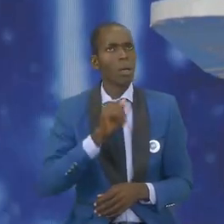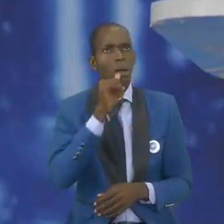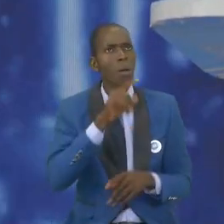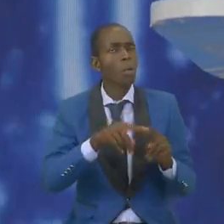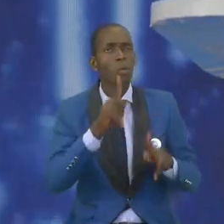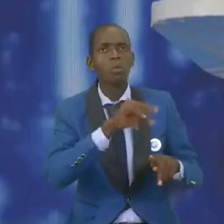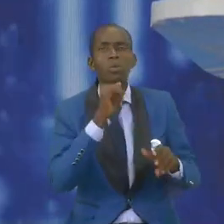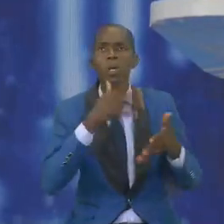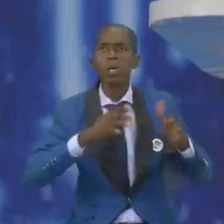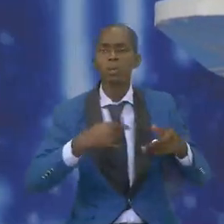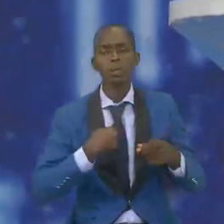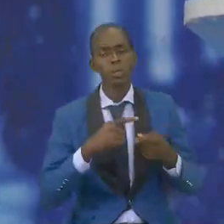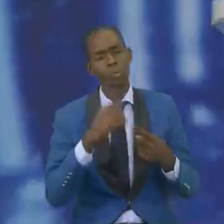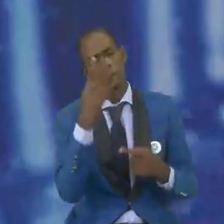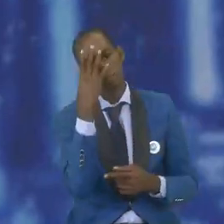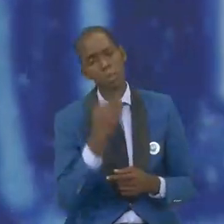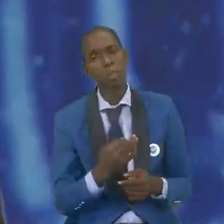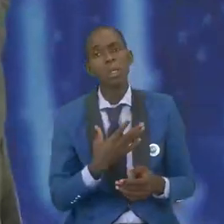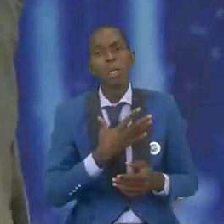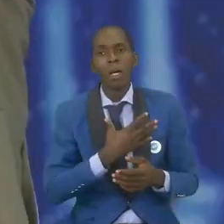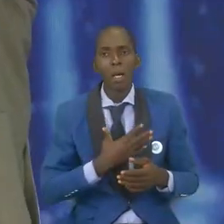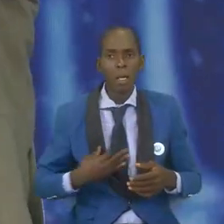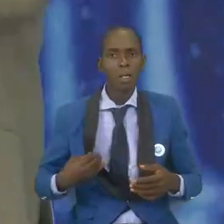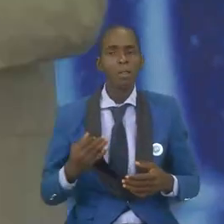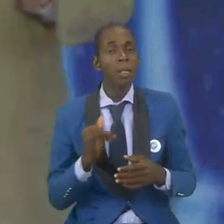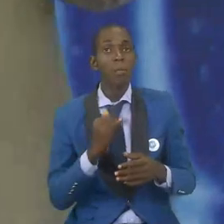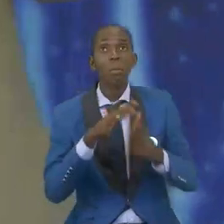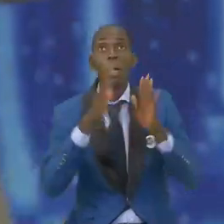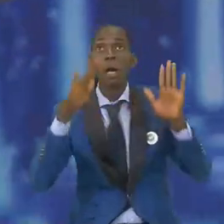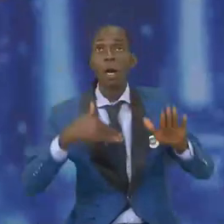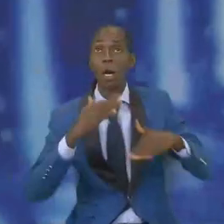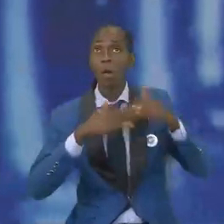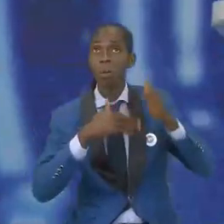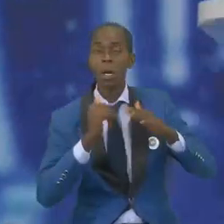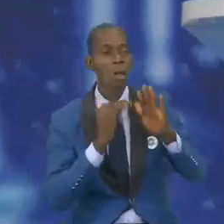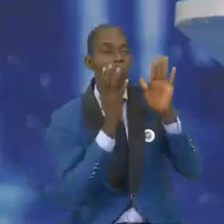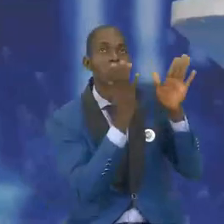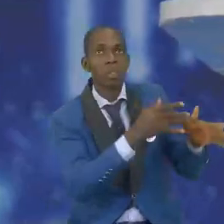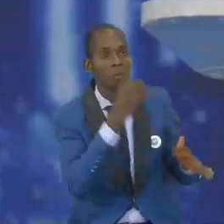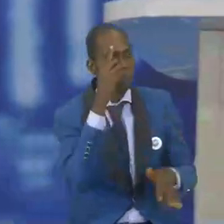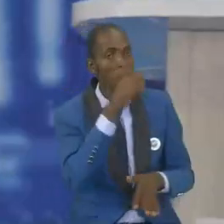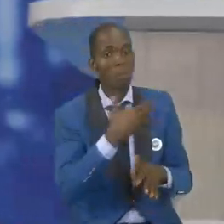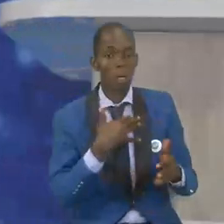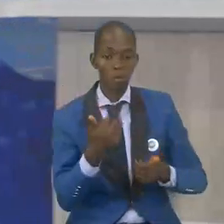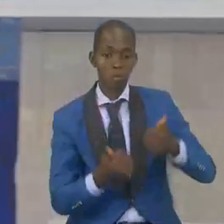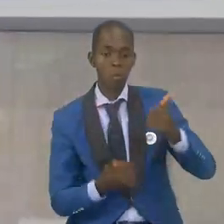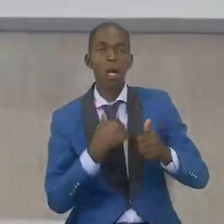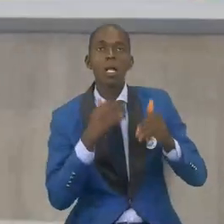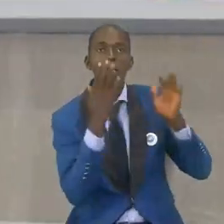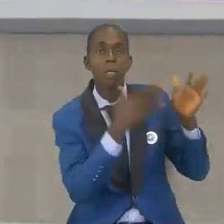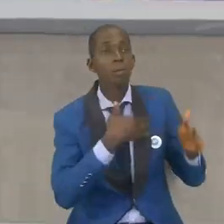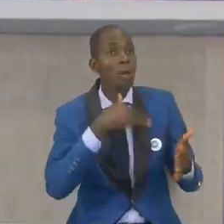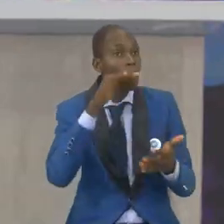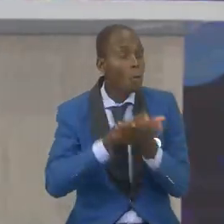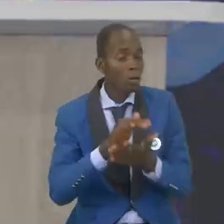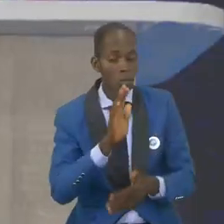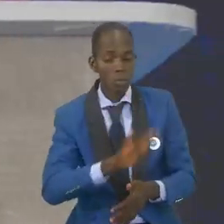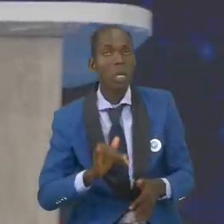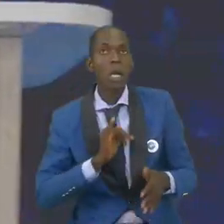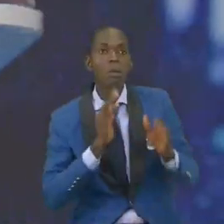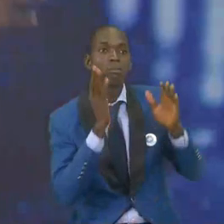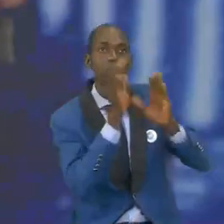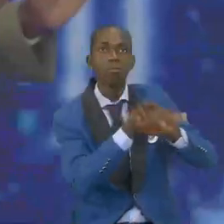suis sanctifié. Est-ce que tu es un vrai enfant de Dieu? Oh, je suis un enfant de Dieu, mais on ne me laisse pas dormir. Et même la maison que j'ai bâtie, je les laisse ça.